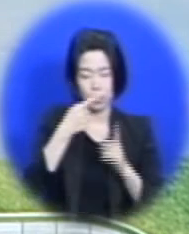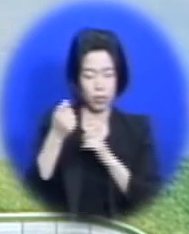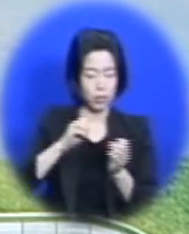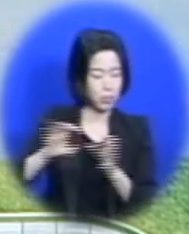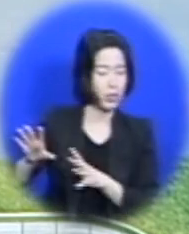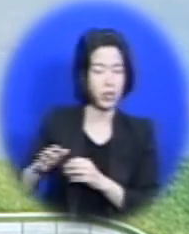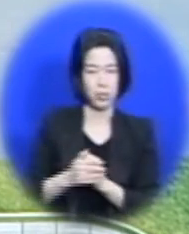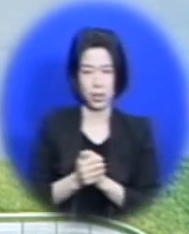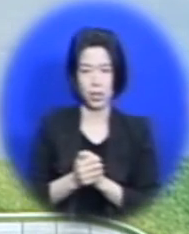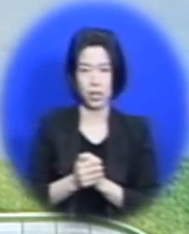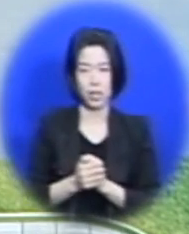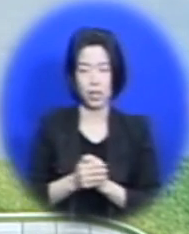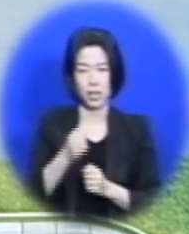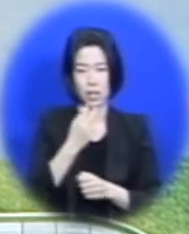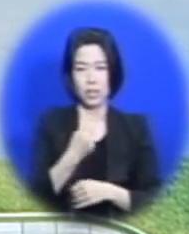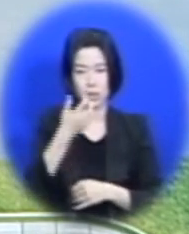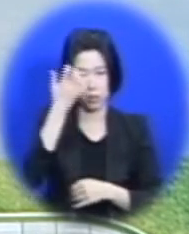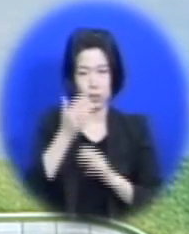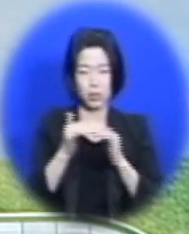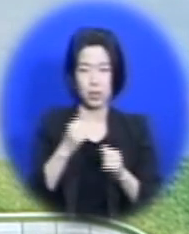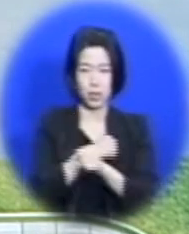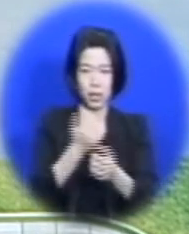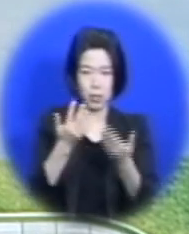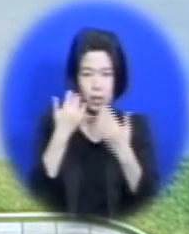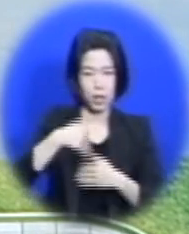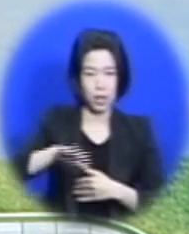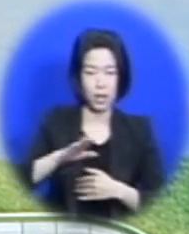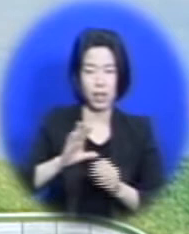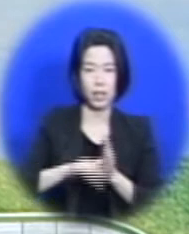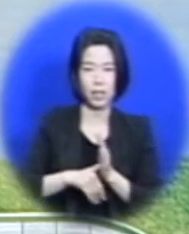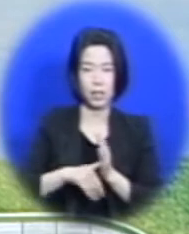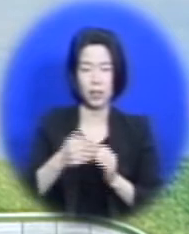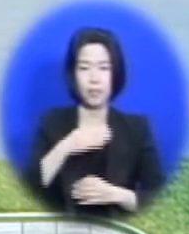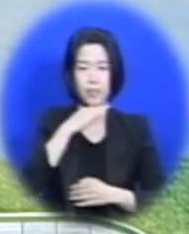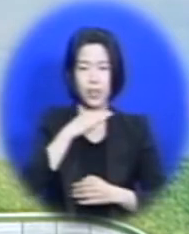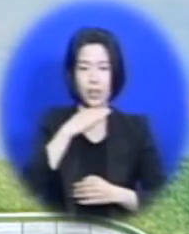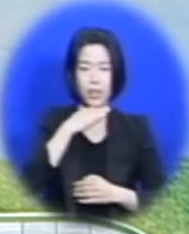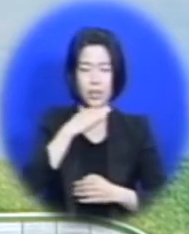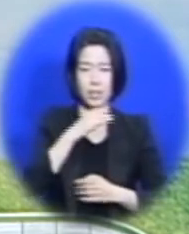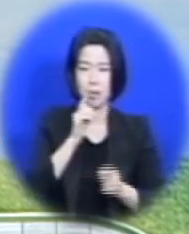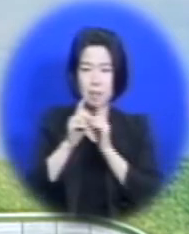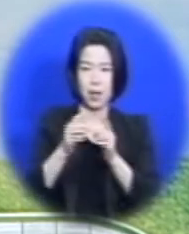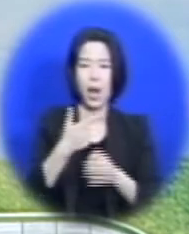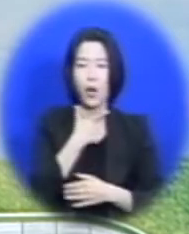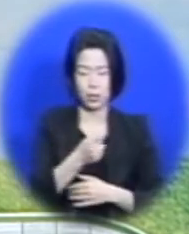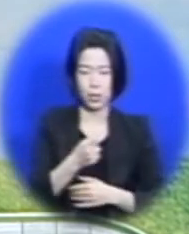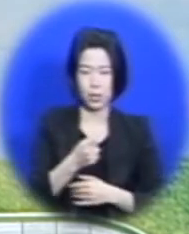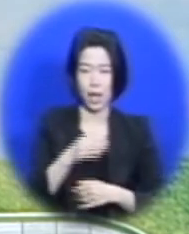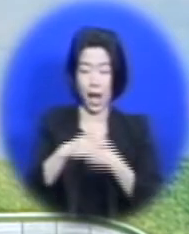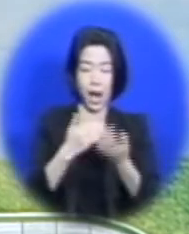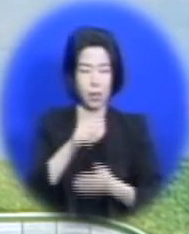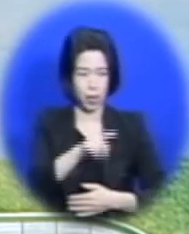뿌리칩니다. 요셉이 감옥에 끌려갈 때 그때 요셉은 목에까지 하고 싶은 말이 많았지만 하나님께서 입 다물어! 너